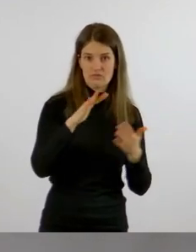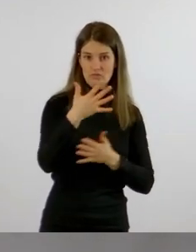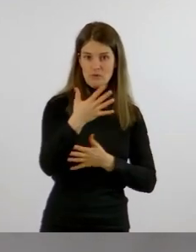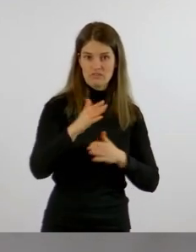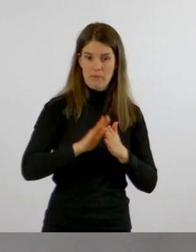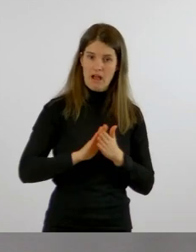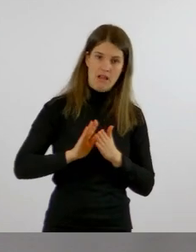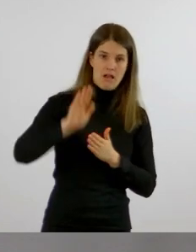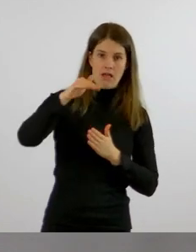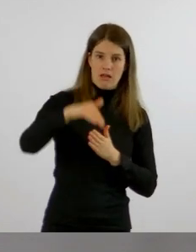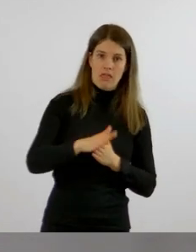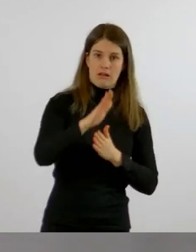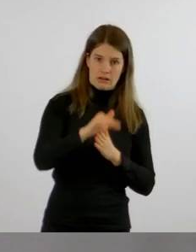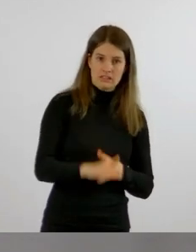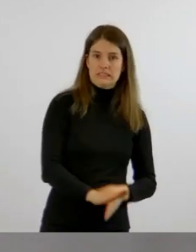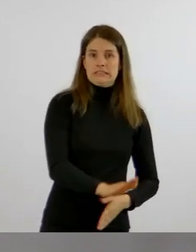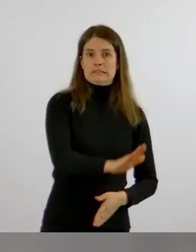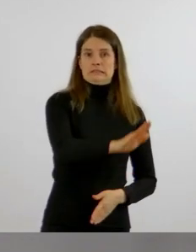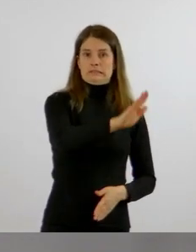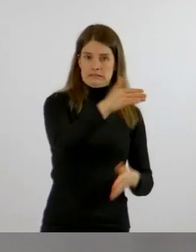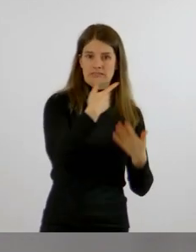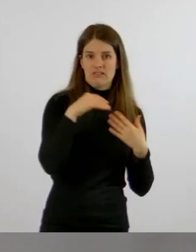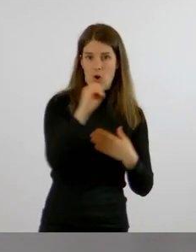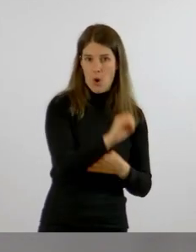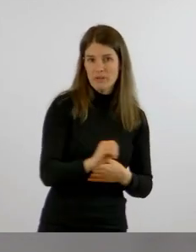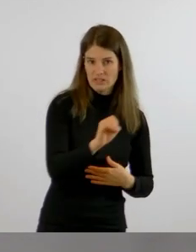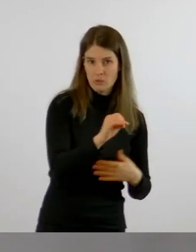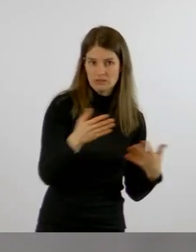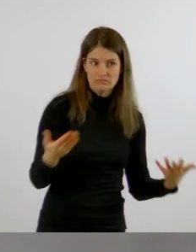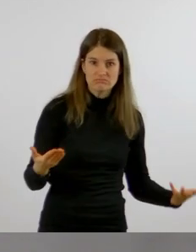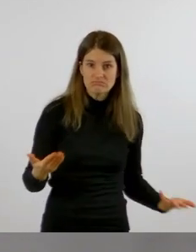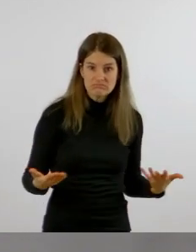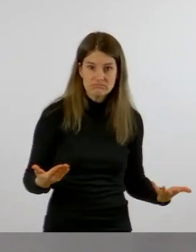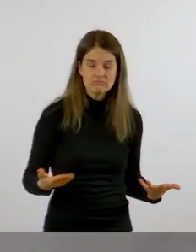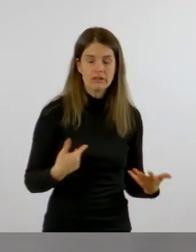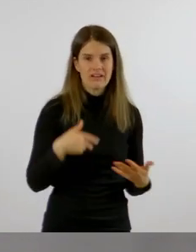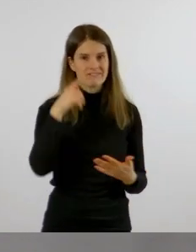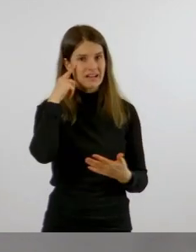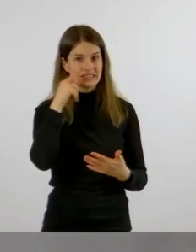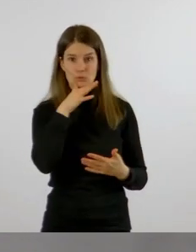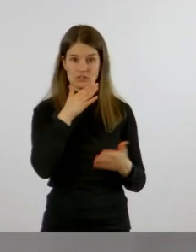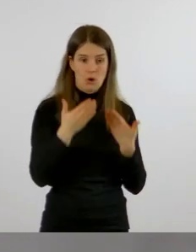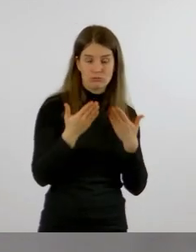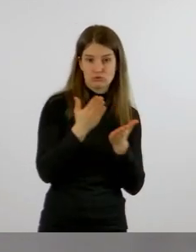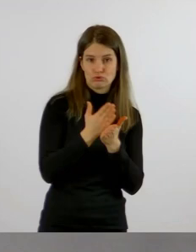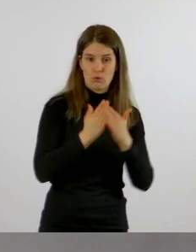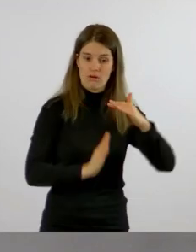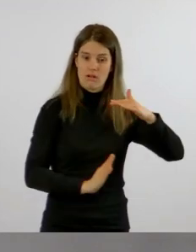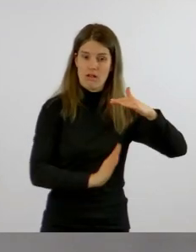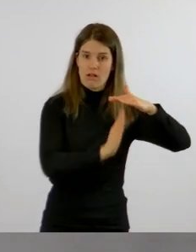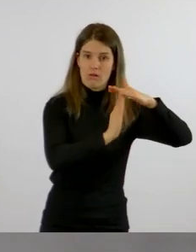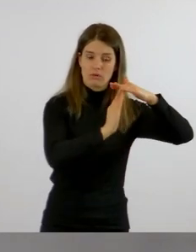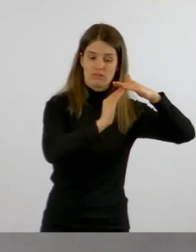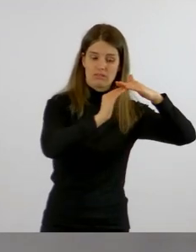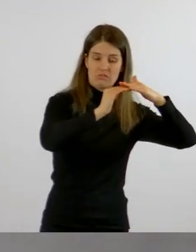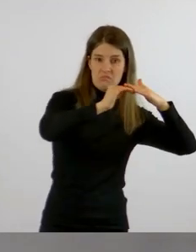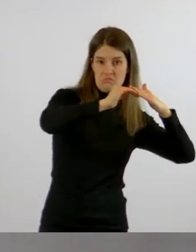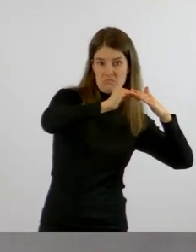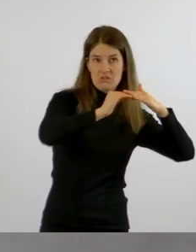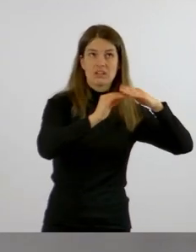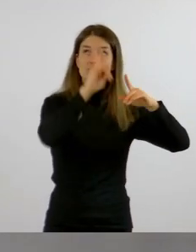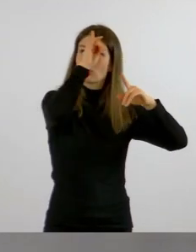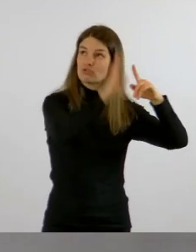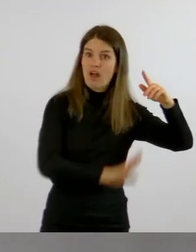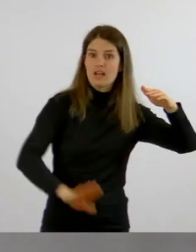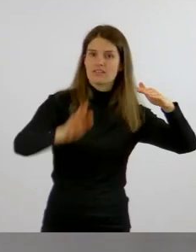die durch Omikron verursacht wird. Wir wissen noch nicht, ob wir das Plateau erreicht haben. Deutschlandweit ist ja schon wieder ein